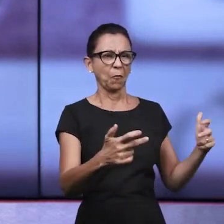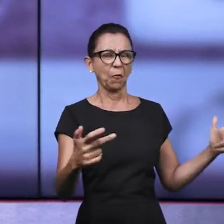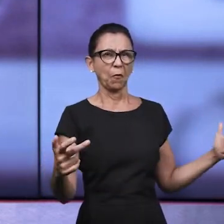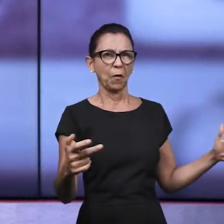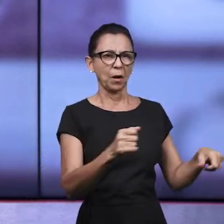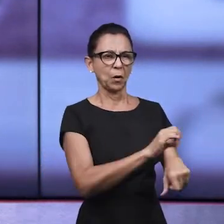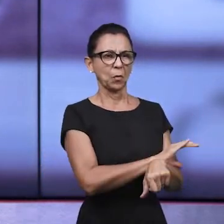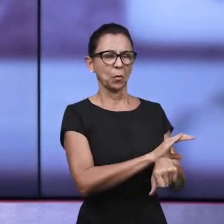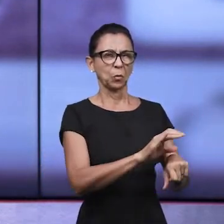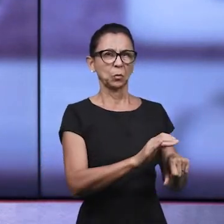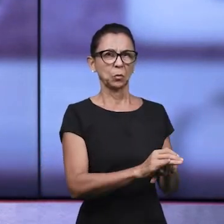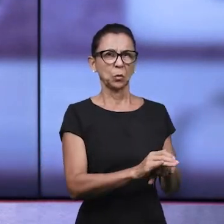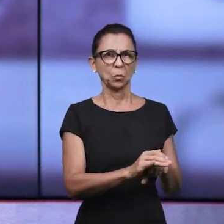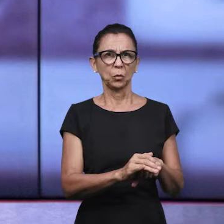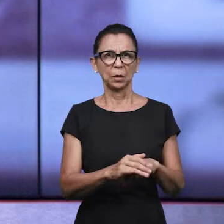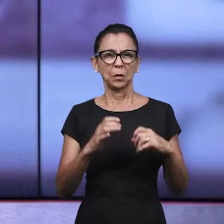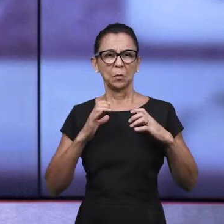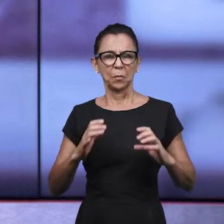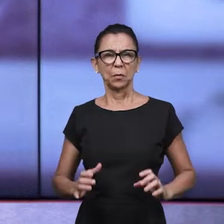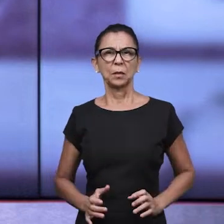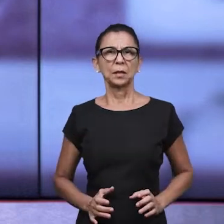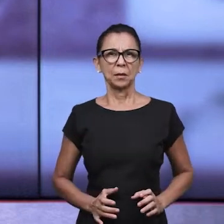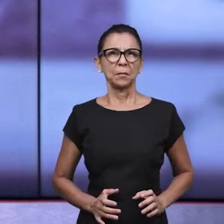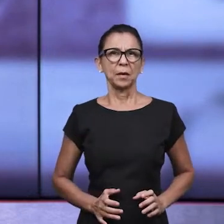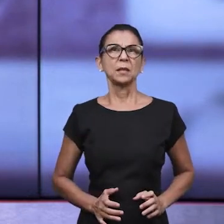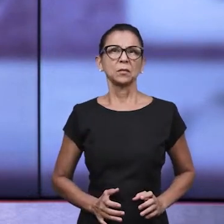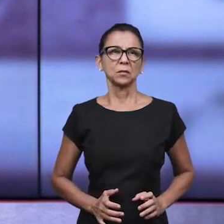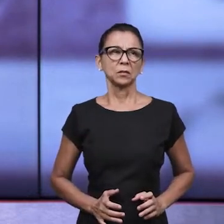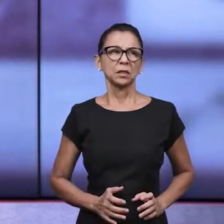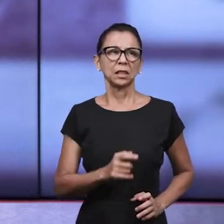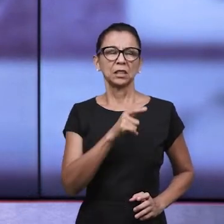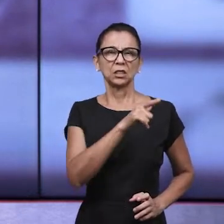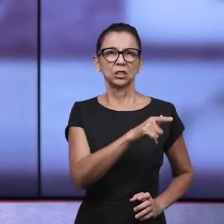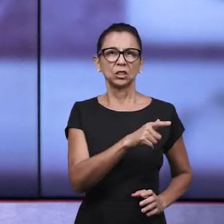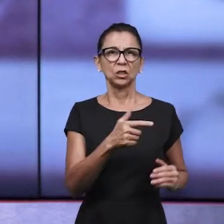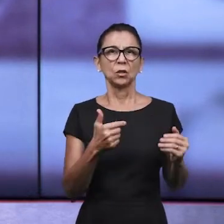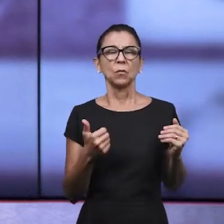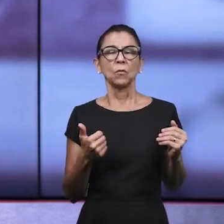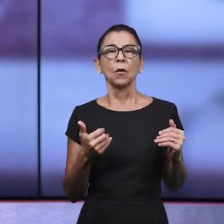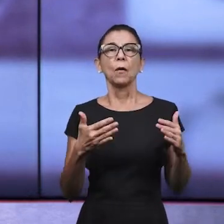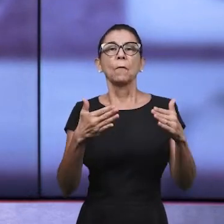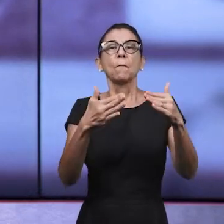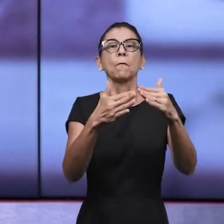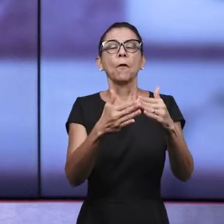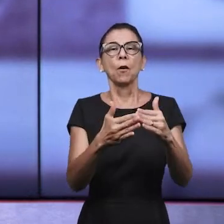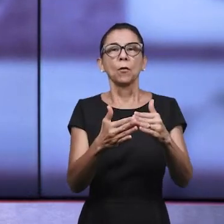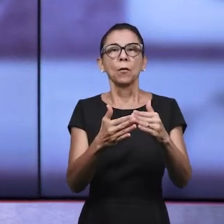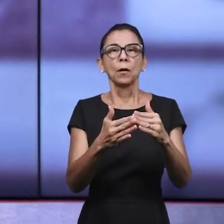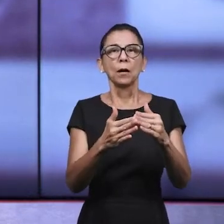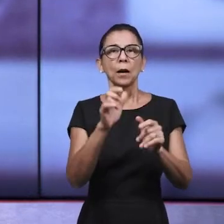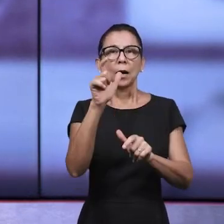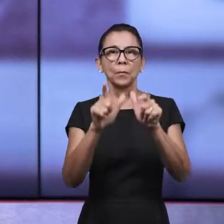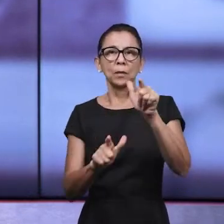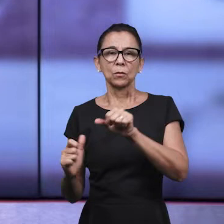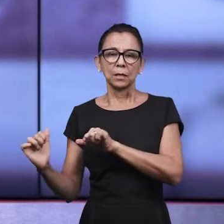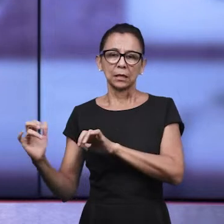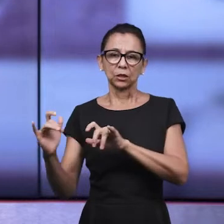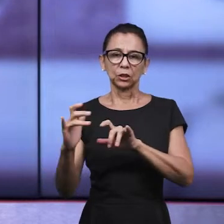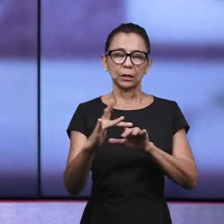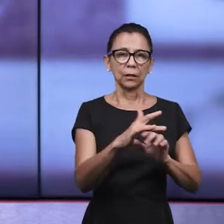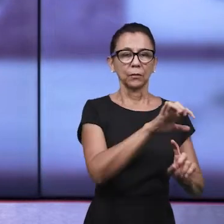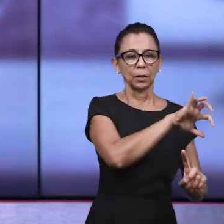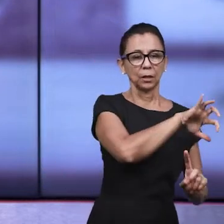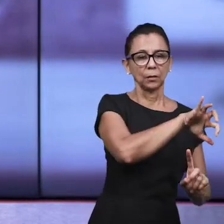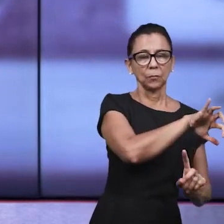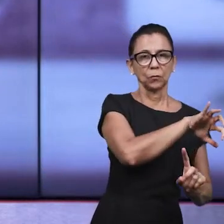projet de changer le caractère des jeunes. Parce que tout ce qui arrivait là était instruit à apprendre la